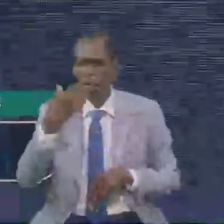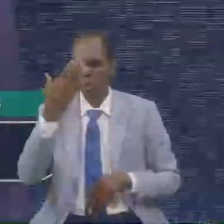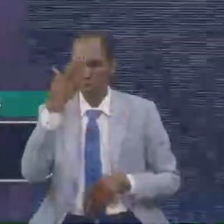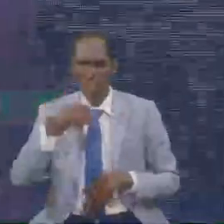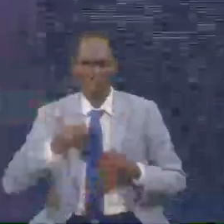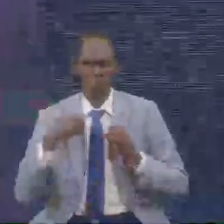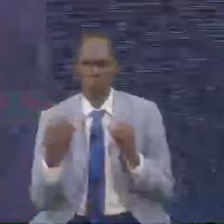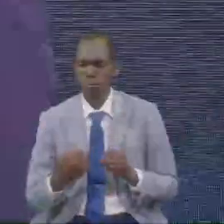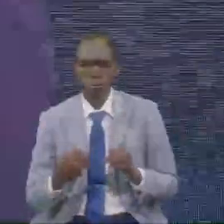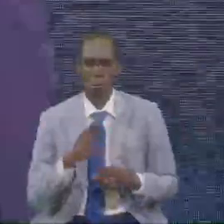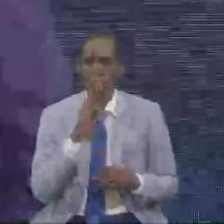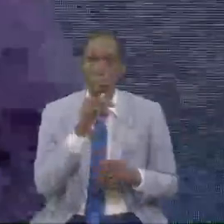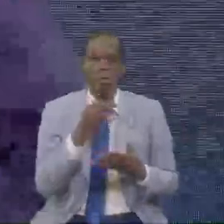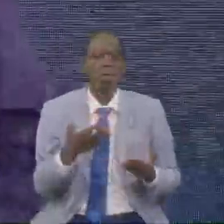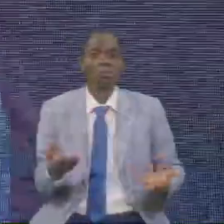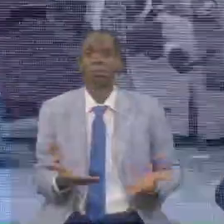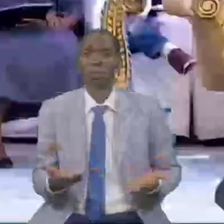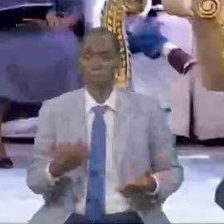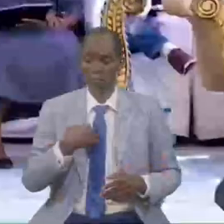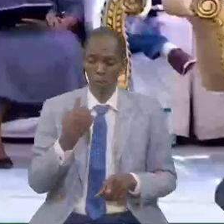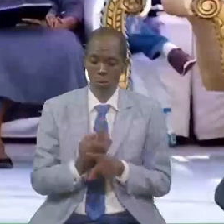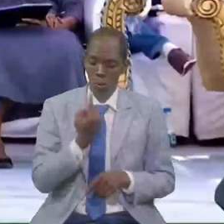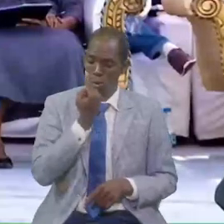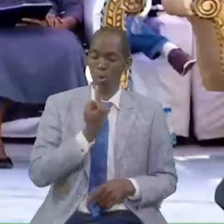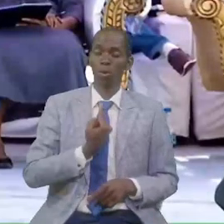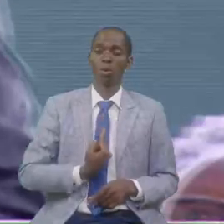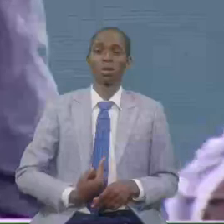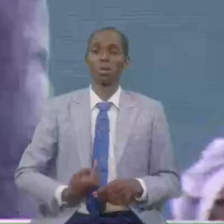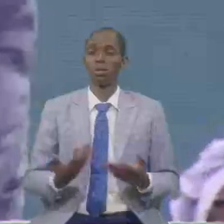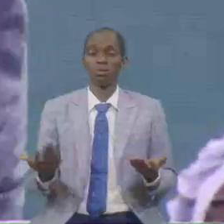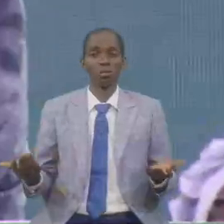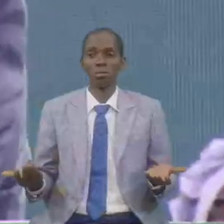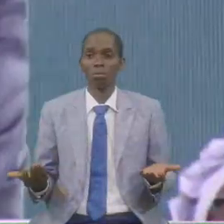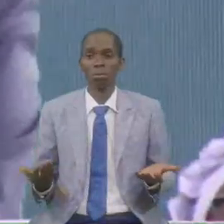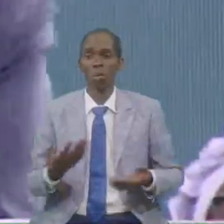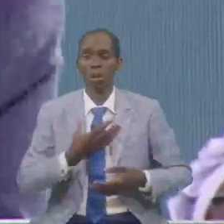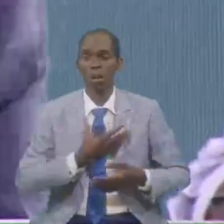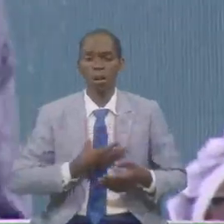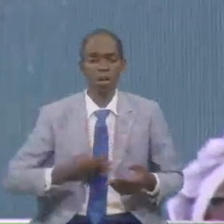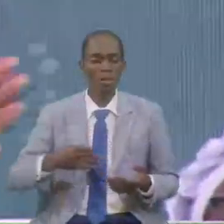Ceux qui me connaissent ne sont pas ici. Tout seul.